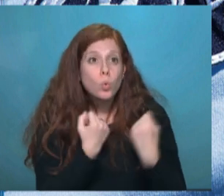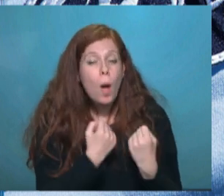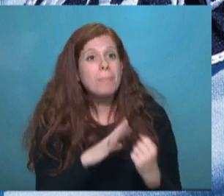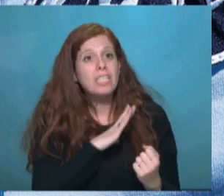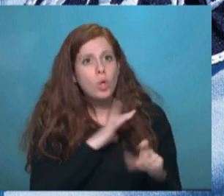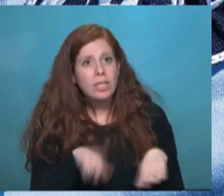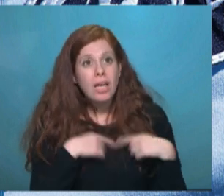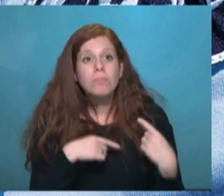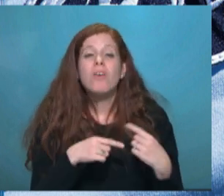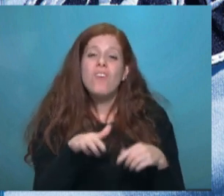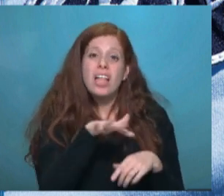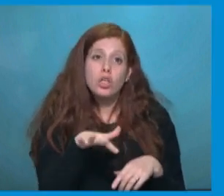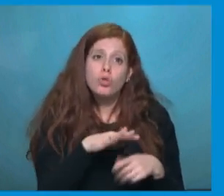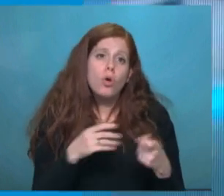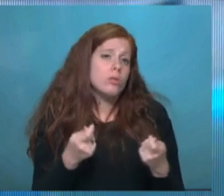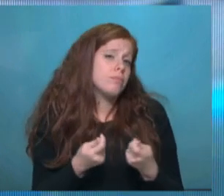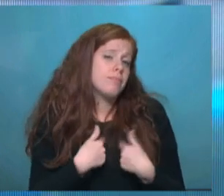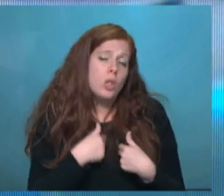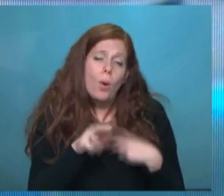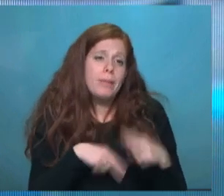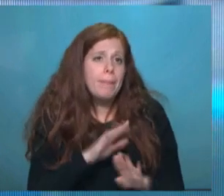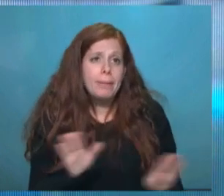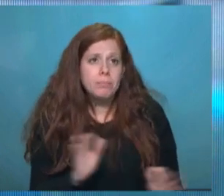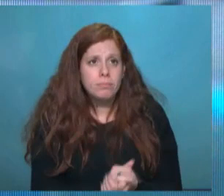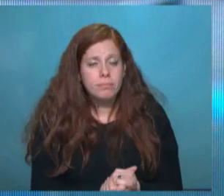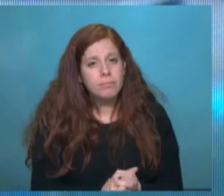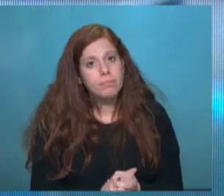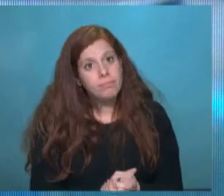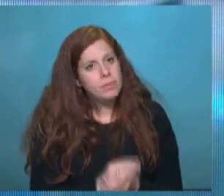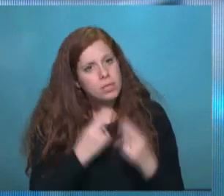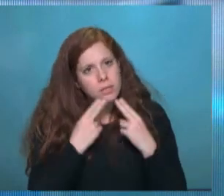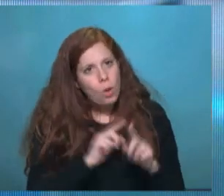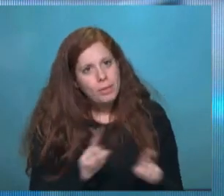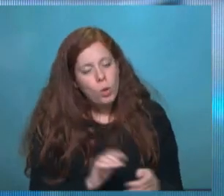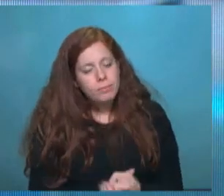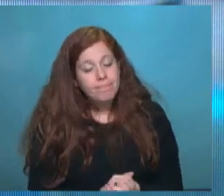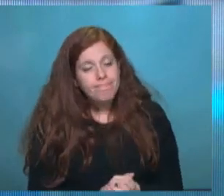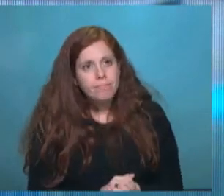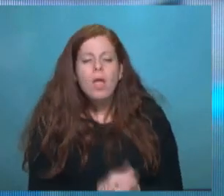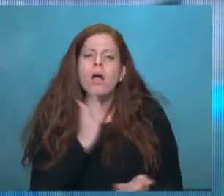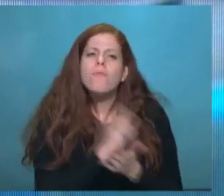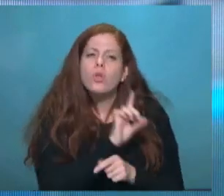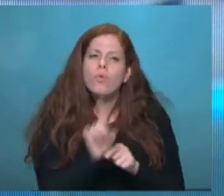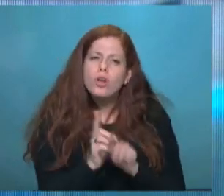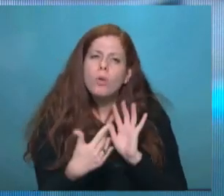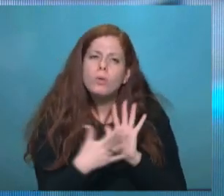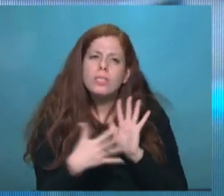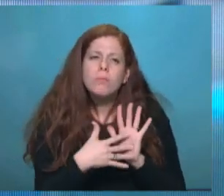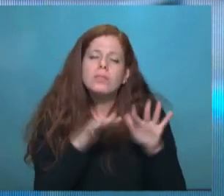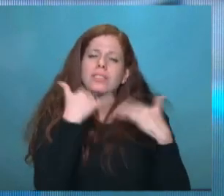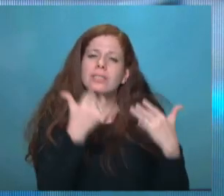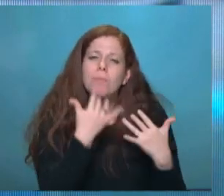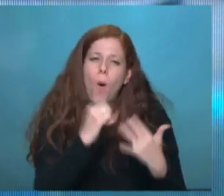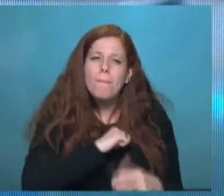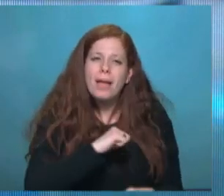התשתיות אינה רובצת לפתחנו. פתרון זה לא. כבר תקופה שאנחנו עוקבים כאן אחר סיפורו המרתק והעמית